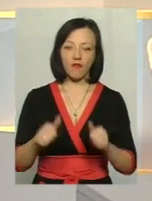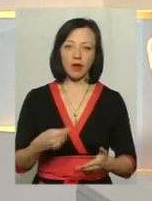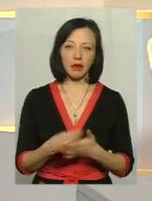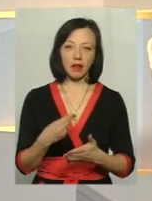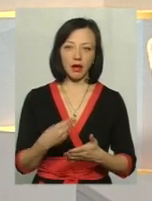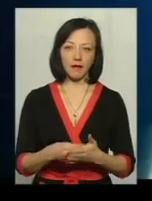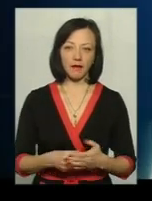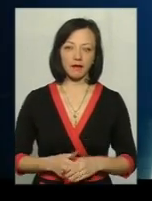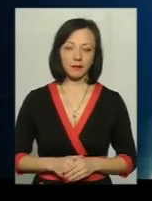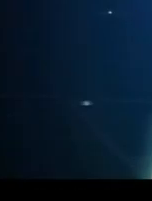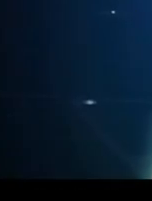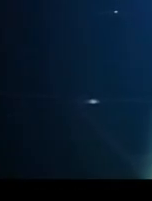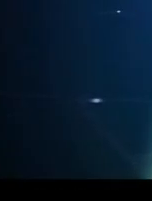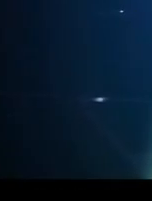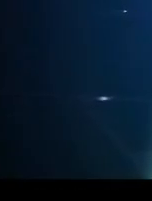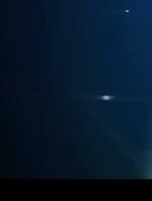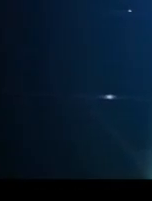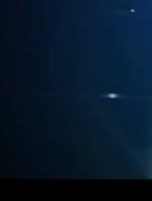тарифів.